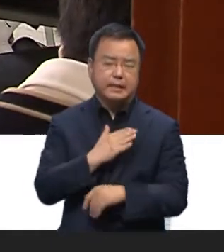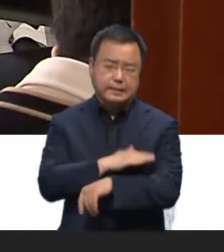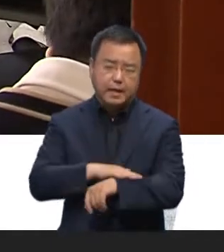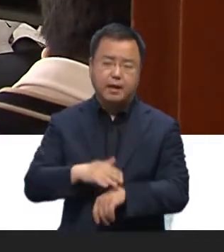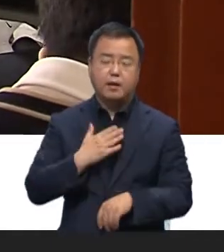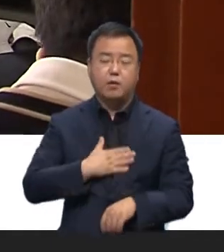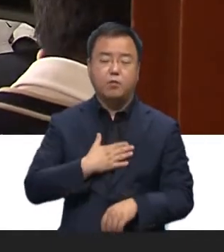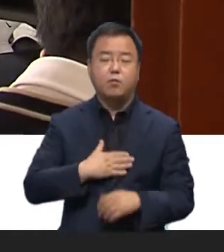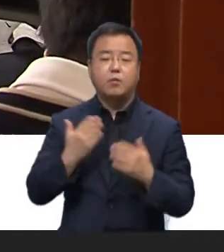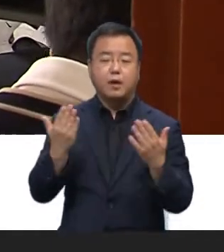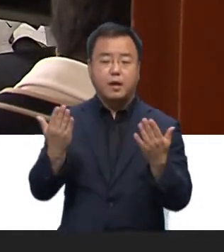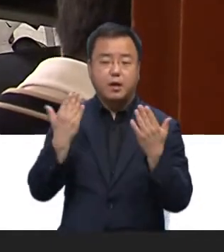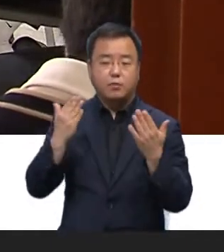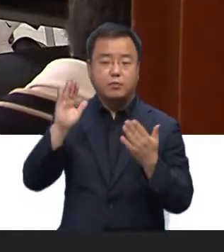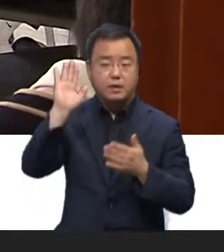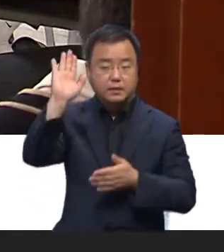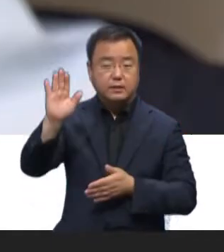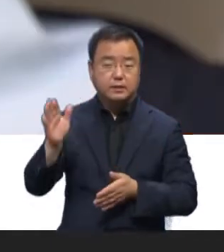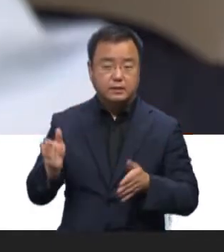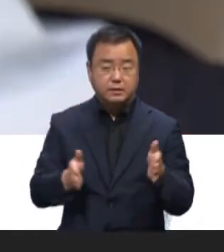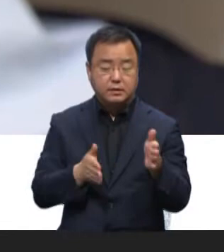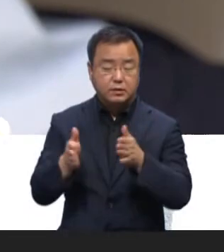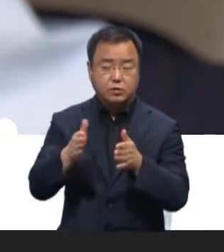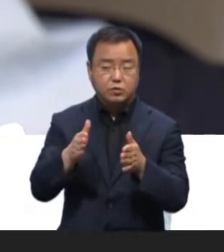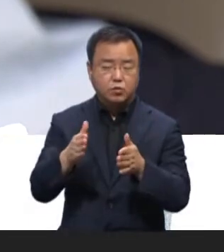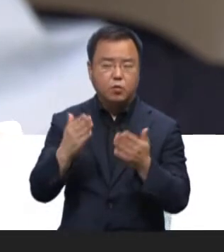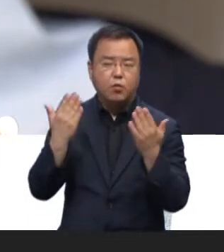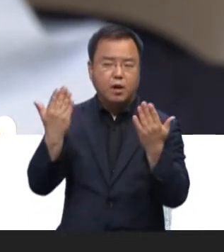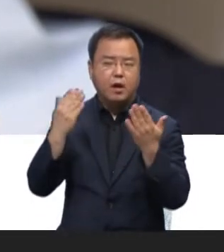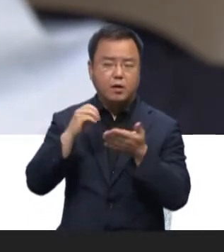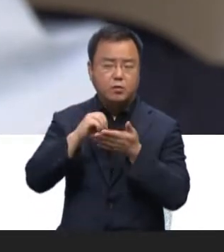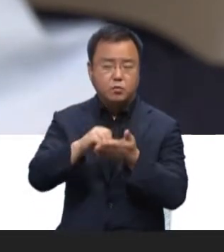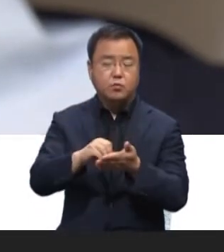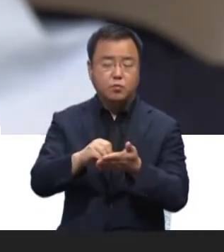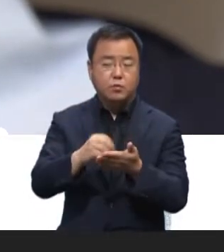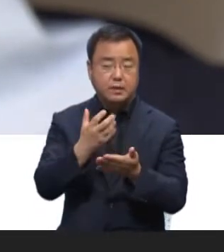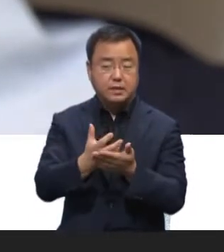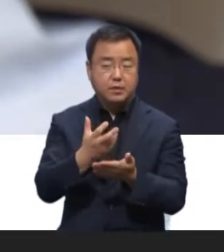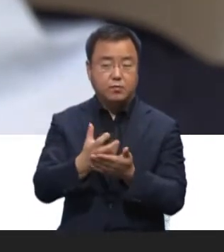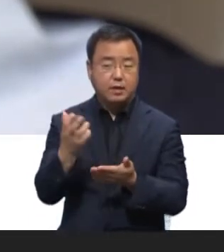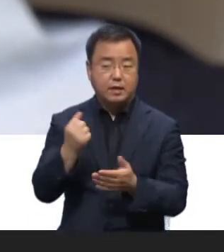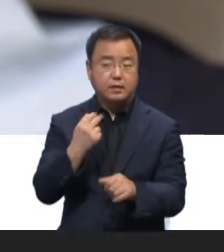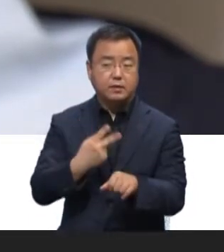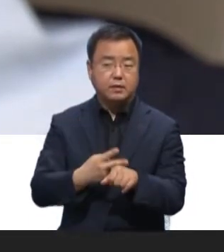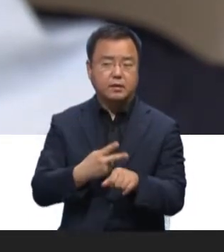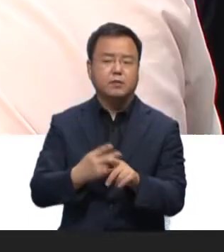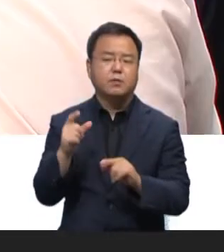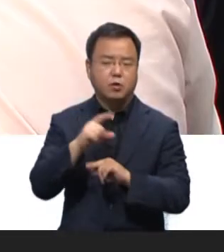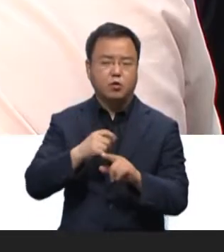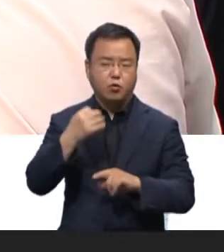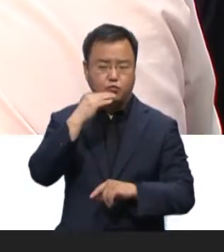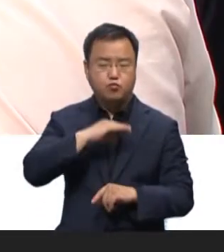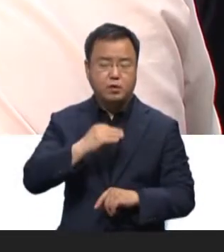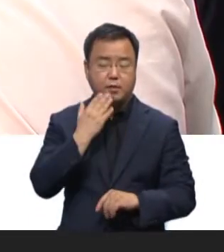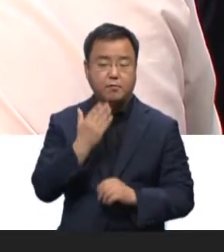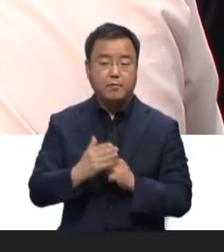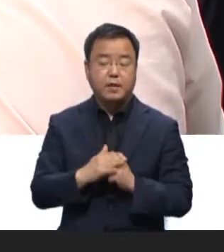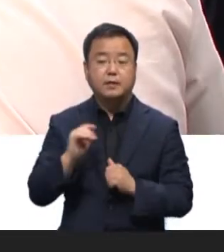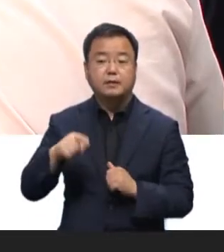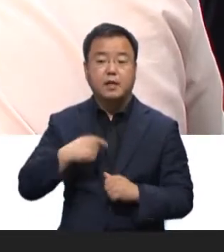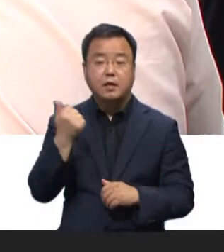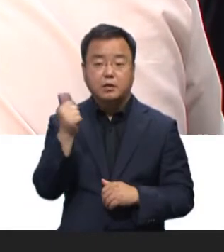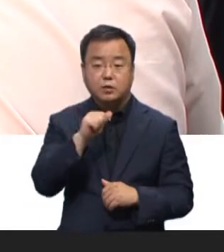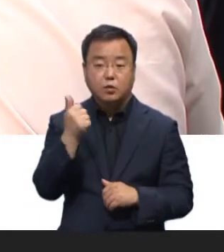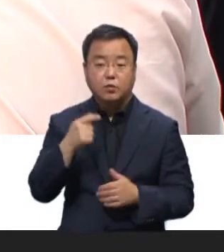우리 학교에 진학 자료를 가지고 있는 선생님들 만큼 도움이 되지 못할 텐데요 이제 자기소개서와 지원서를 쓰기 전에